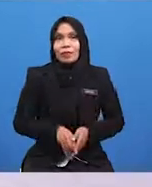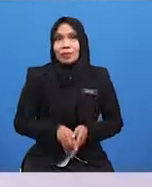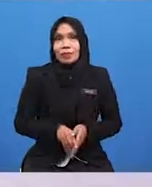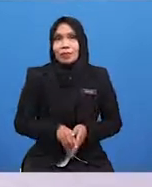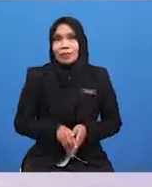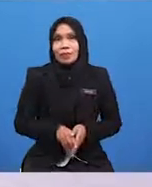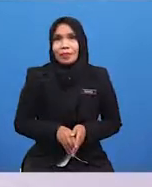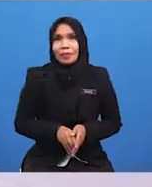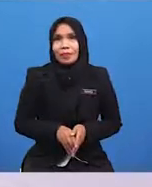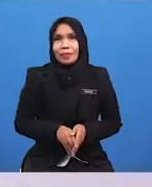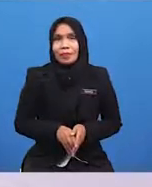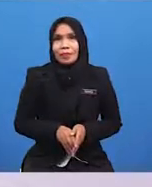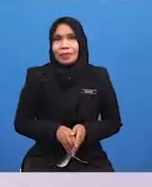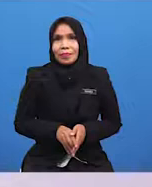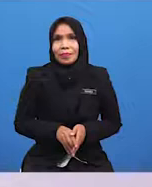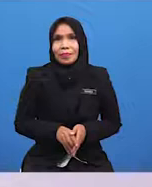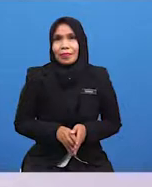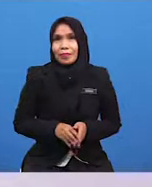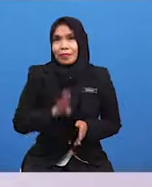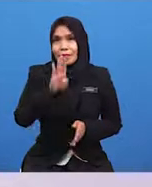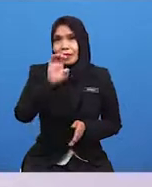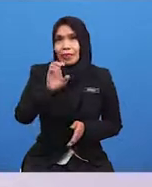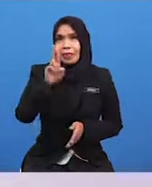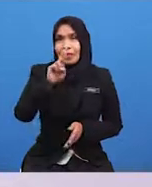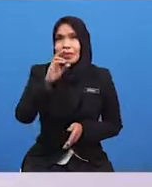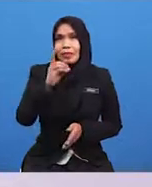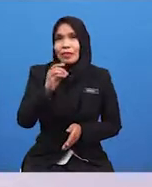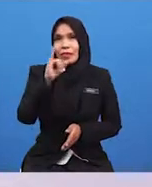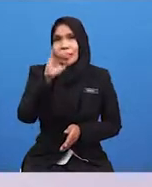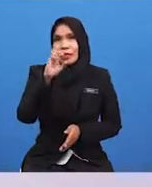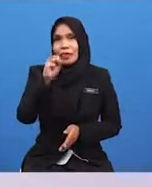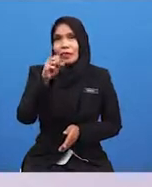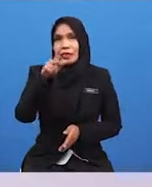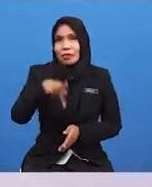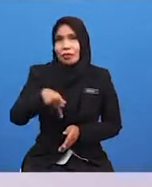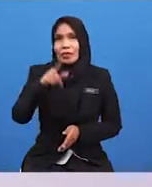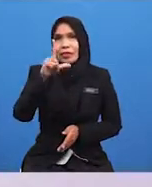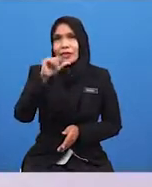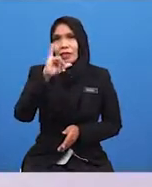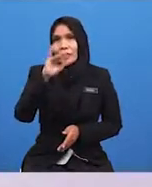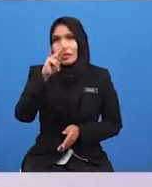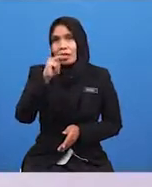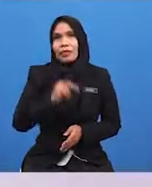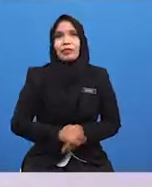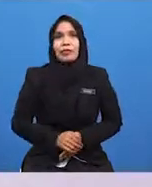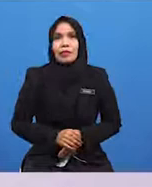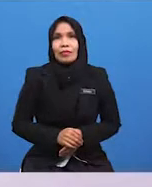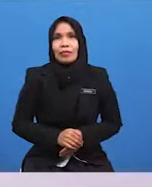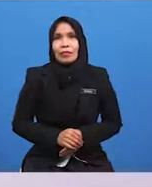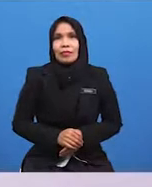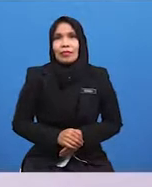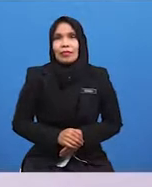kita perlu hidup berdisiplin supaya Marwah diri kita dijaga